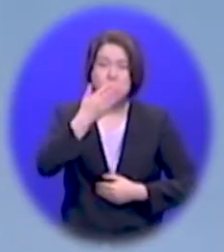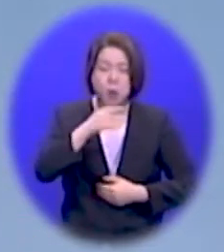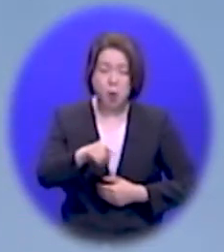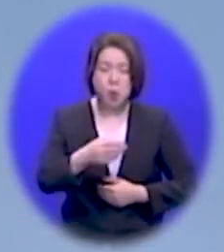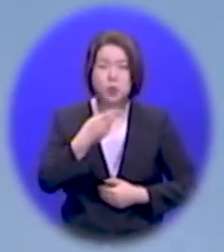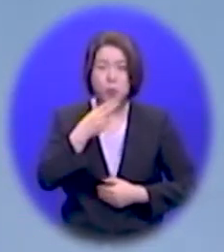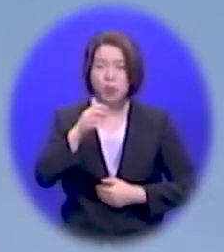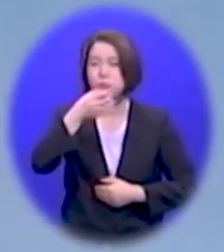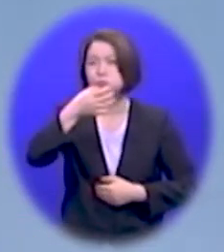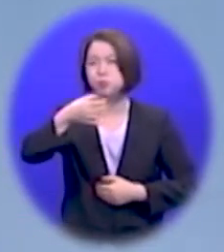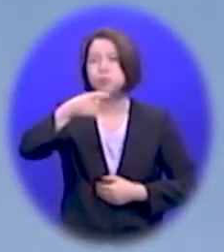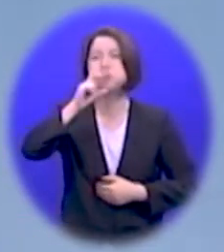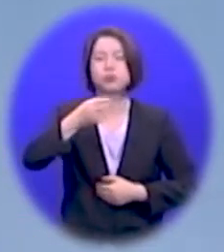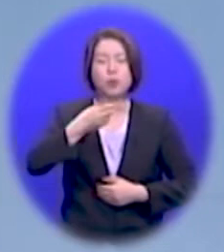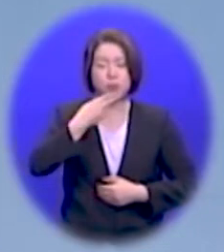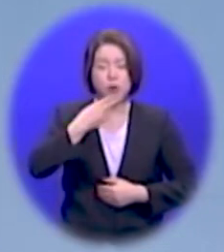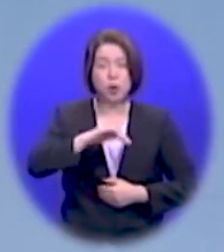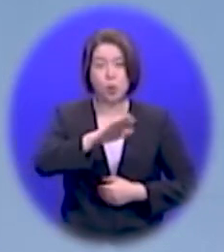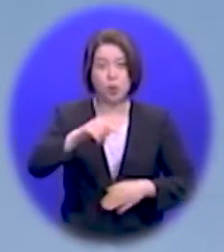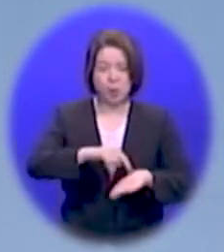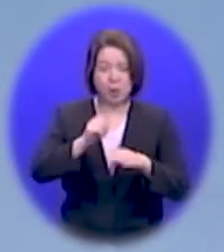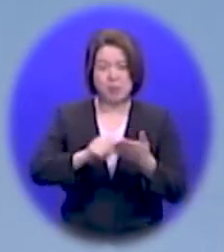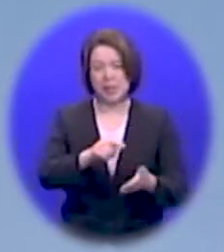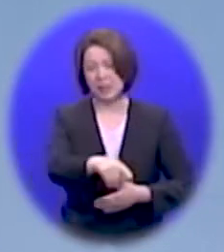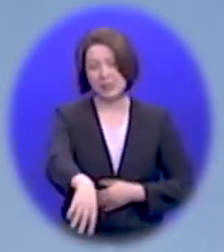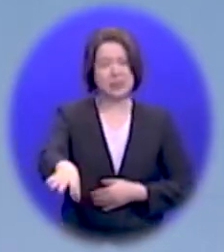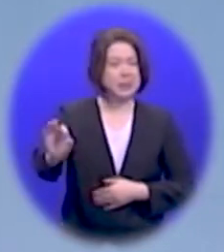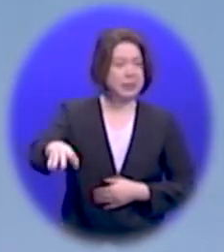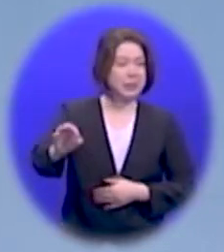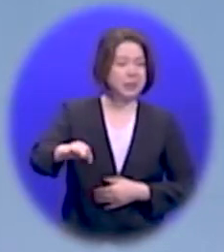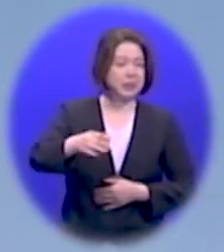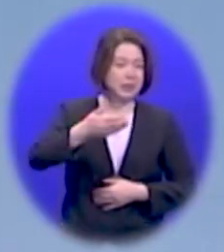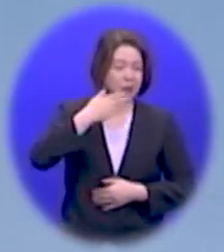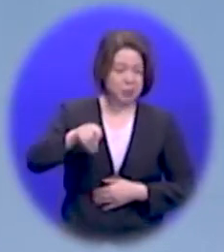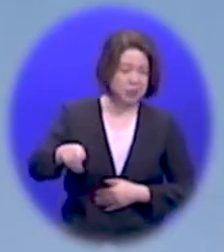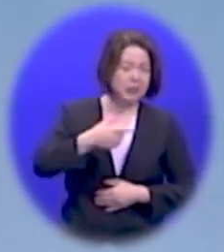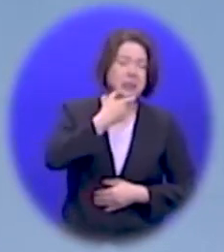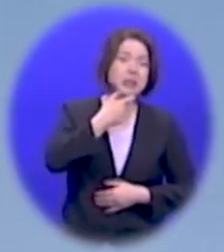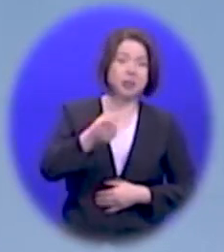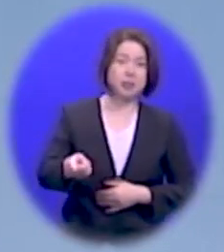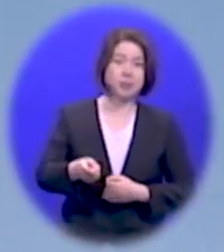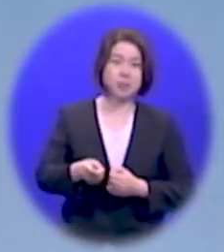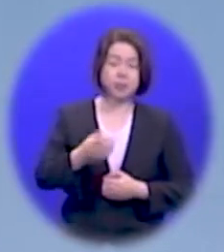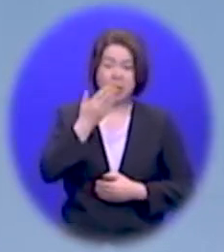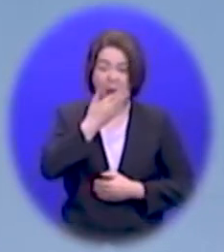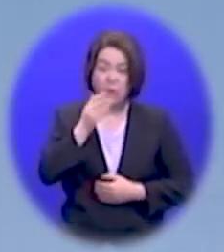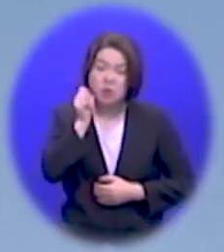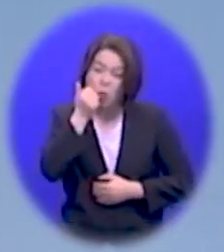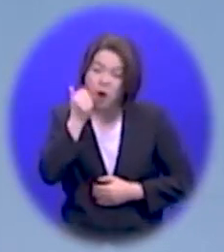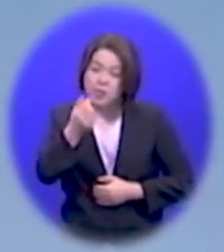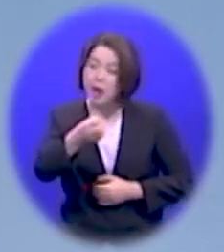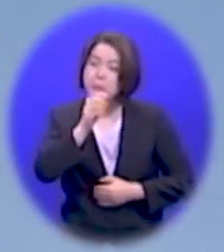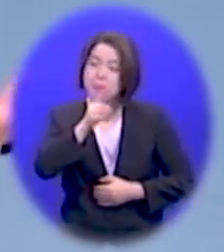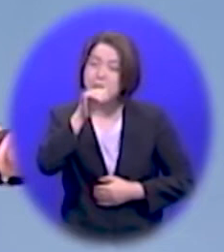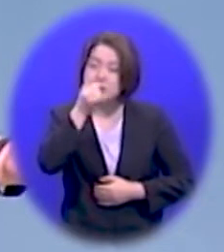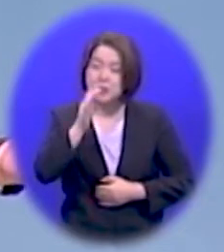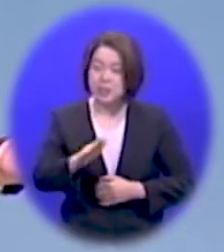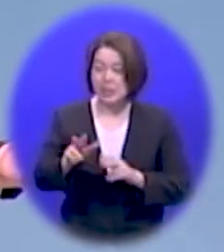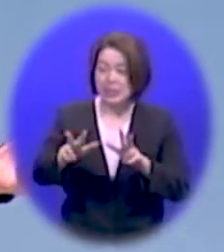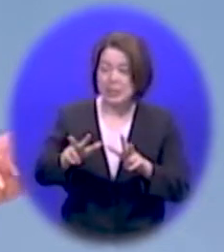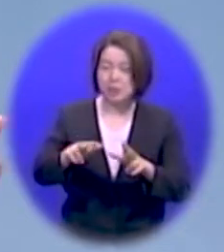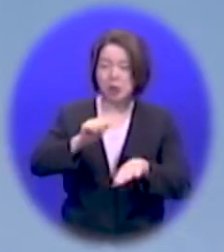없도다 우리 마음이 이 하찮은 음식을 싫어 아노라 그 꿀 섞인 과자라고 해놓고 지금은 하찮은